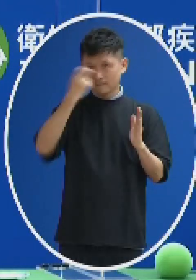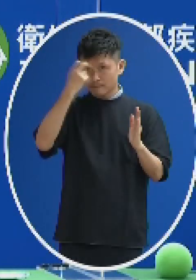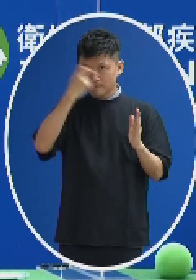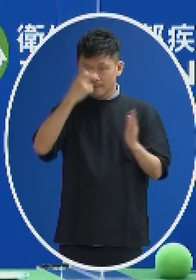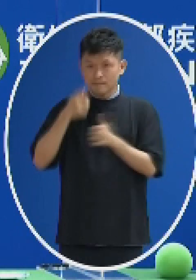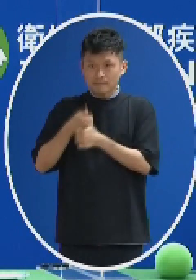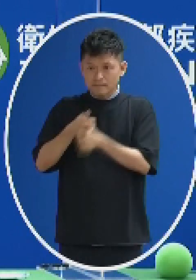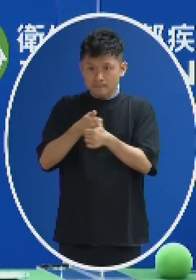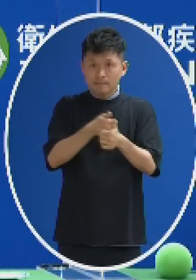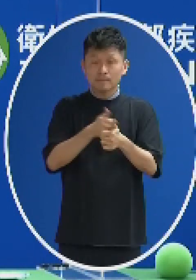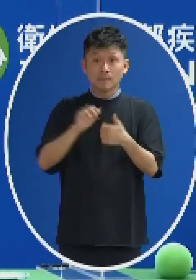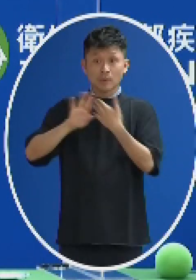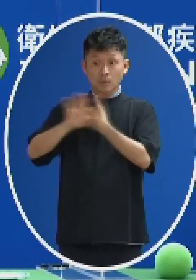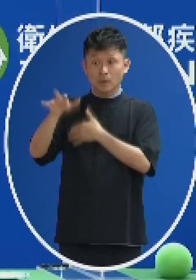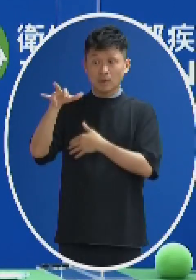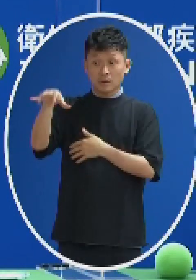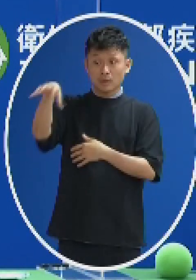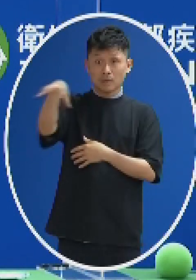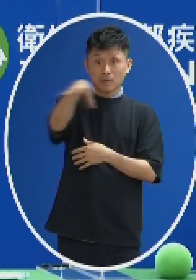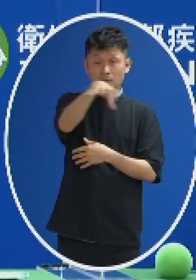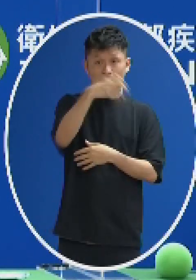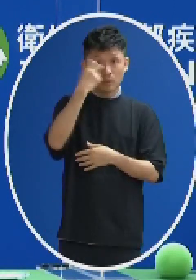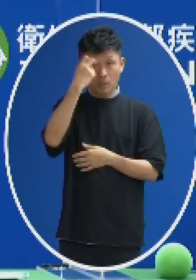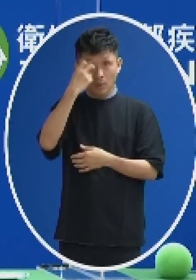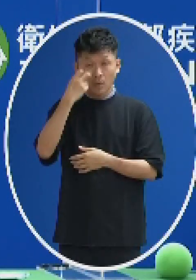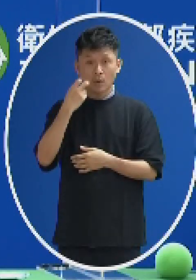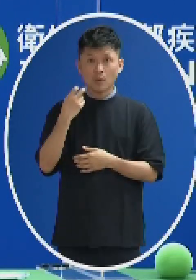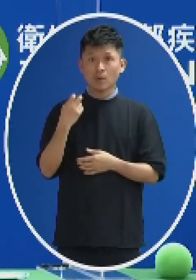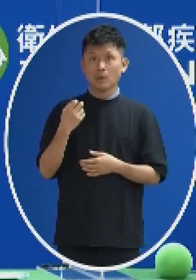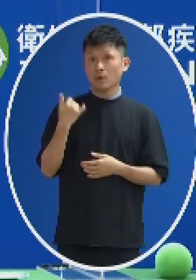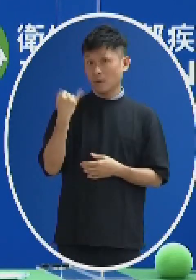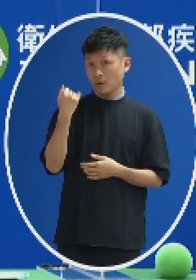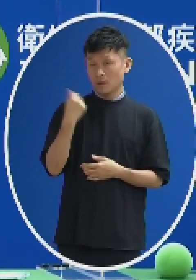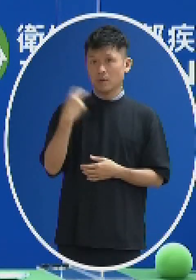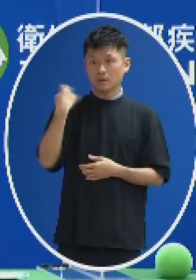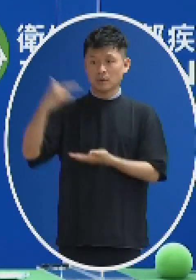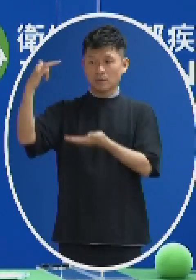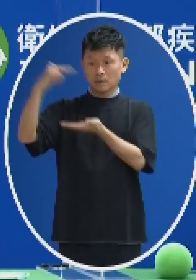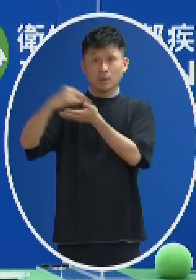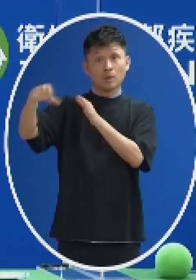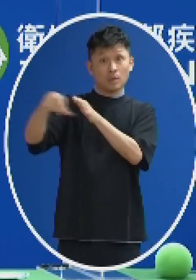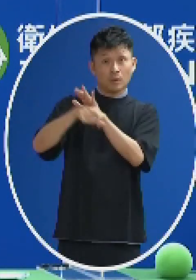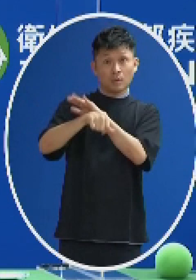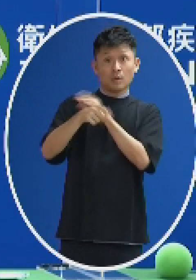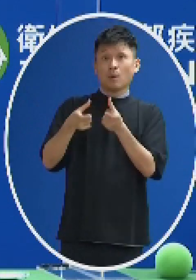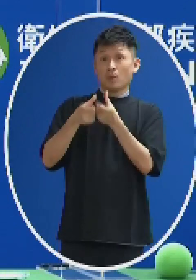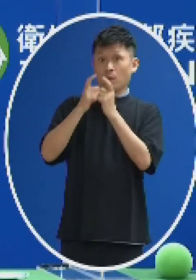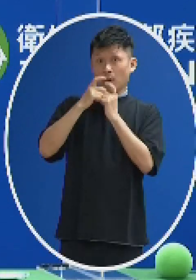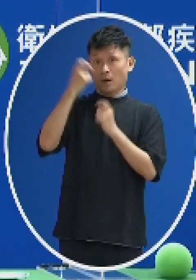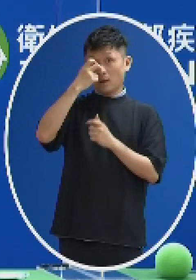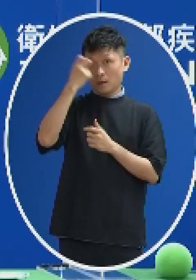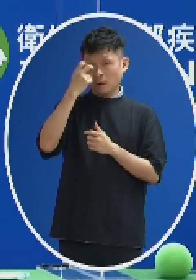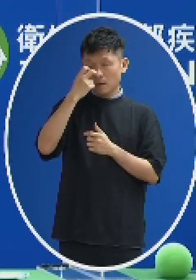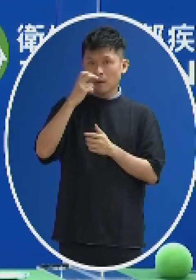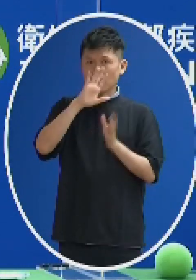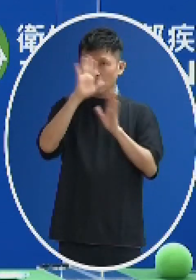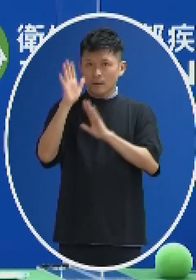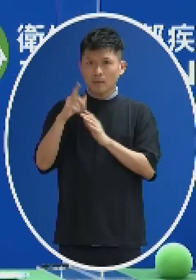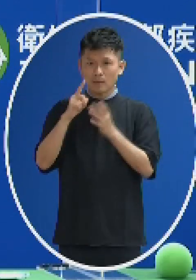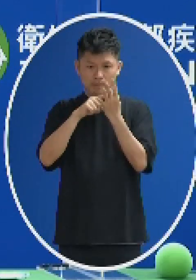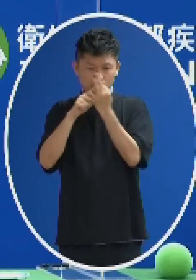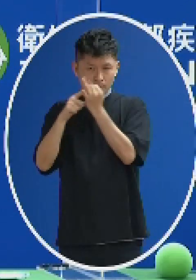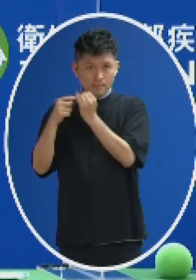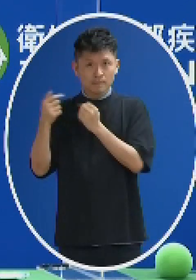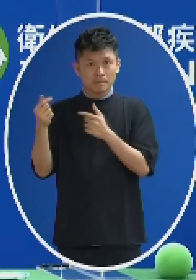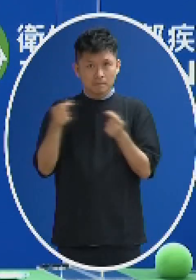的一些外站的管理。那还有在回来的时候这些相关的检验的情况，那希望能